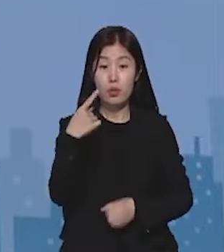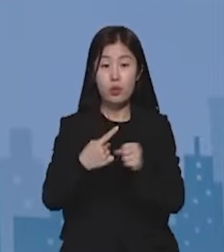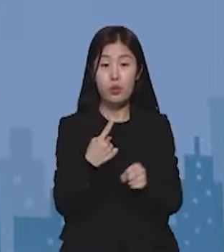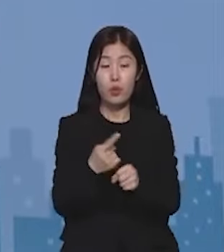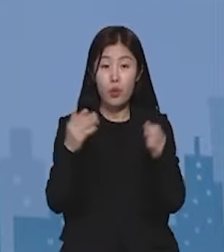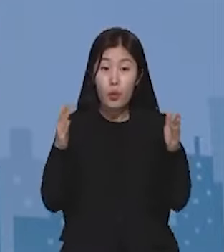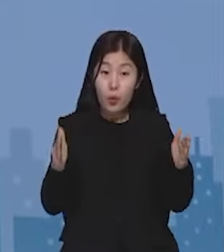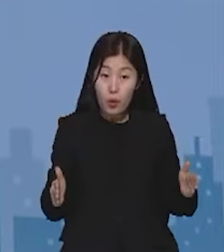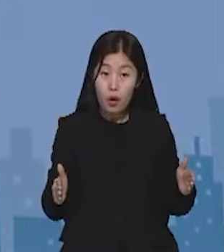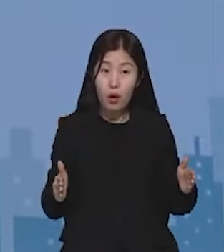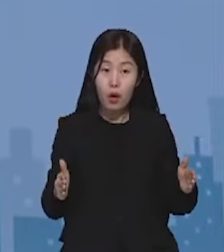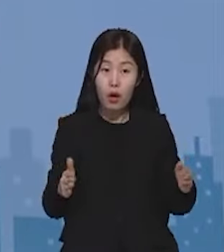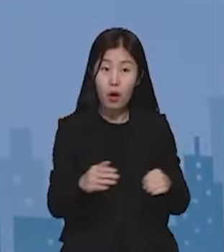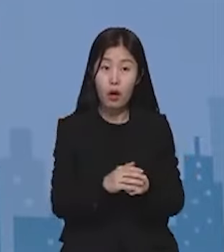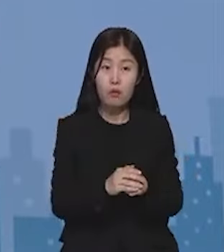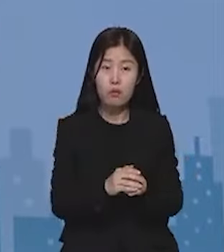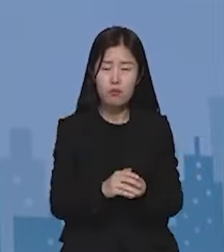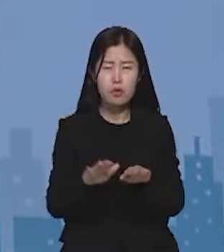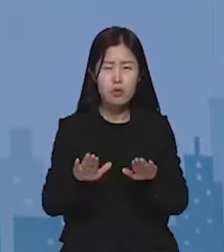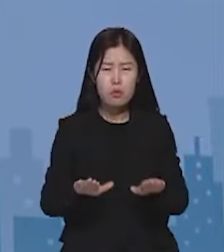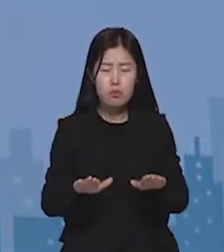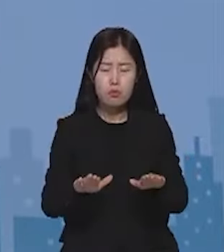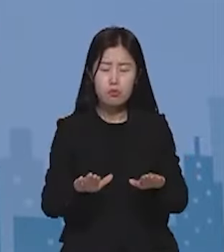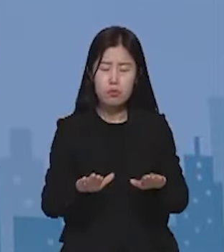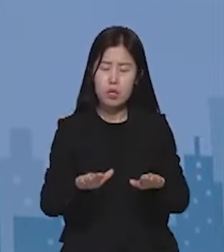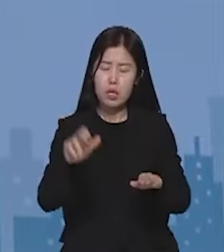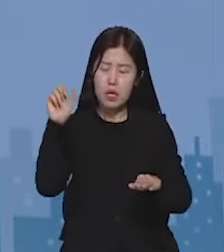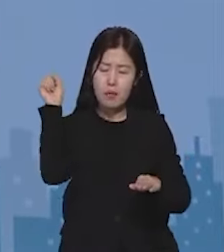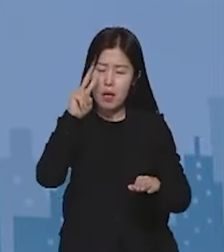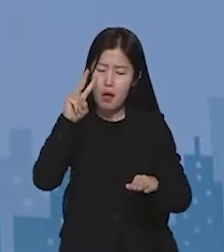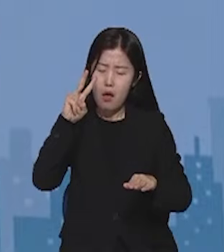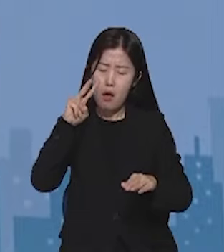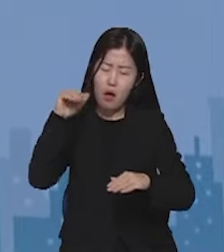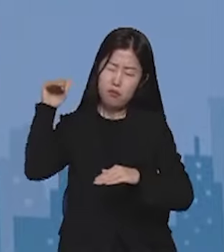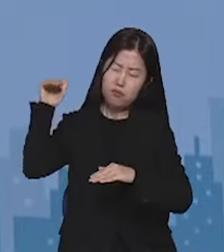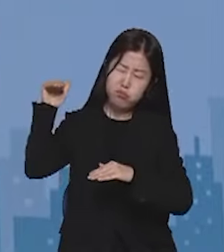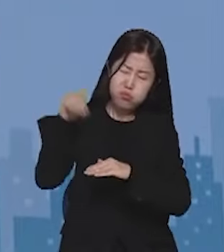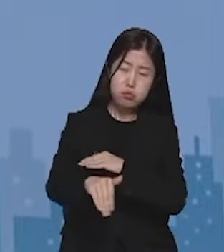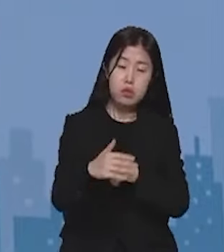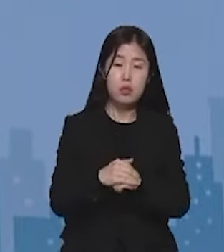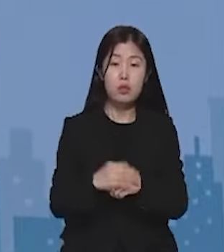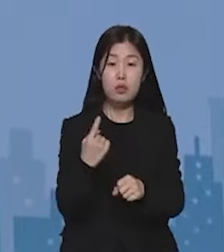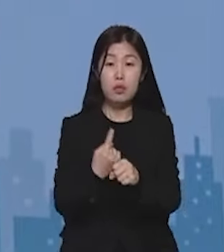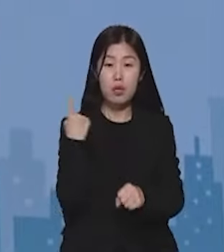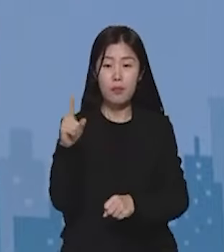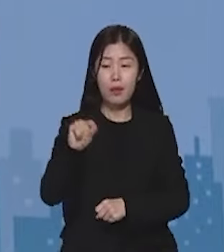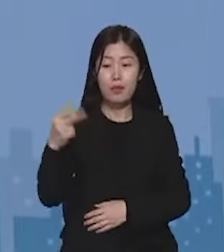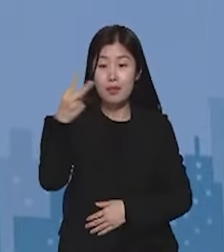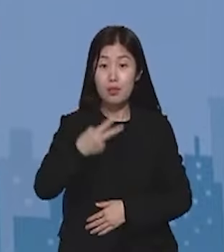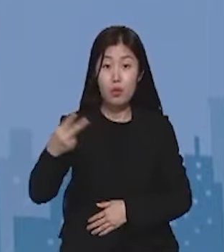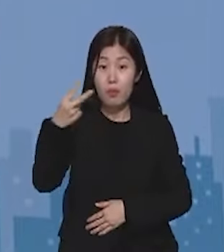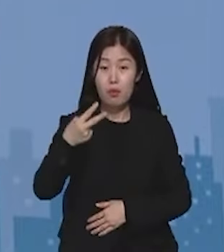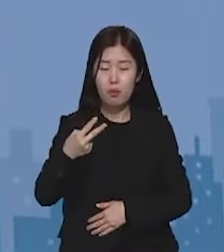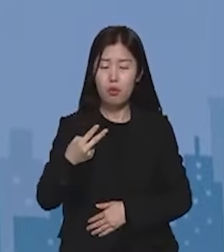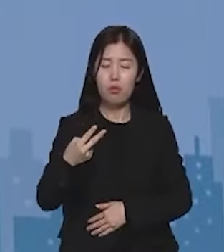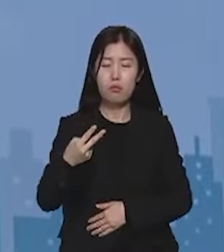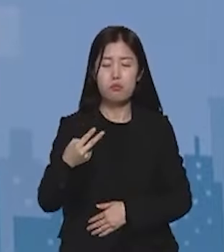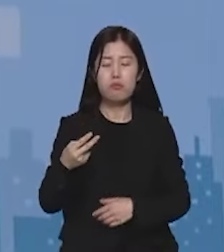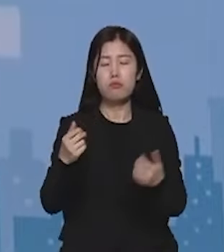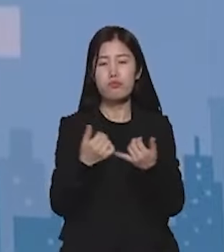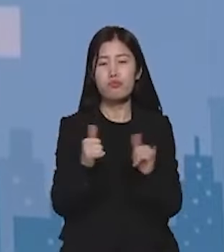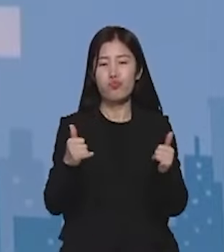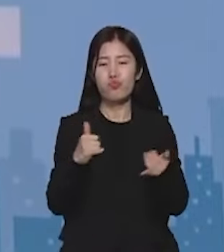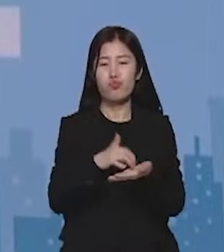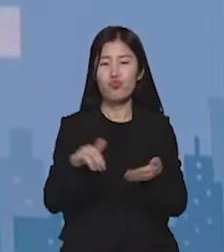감소한 인구는 3,000명을 밑돌았지만 이후 가팔라지면서 지난해에는 12,000명 가까이가 줄었습니다이